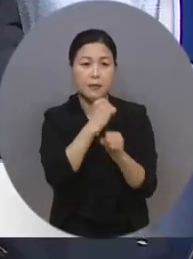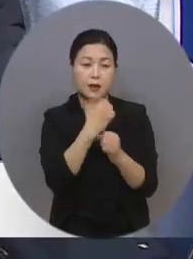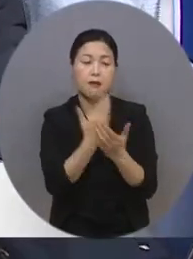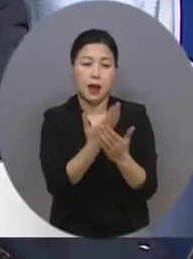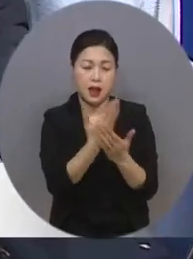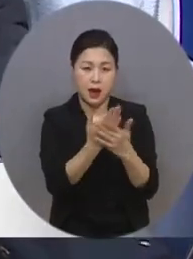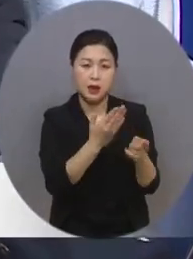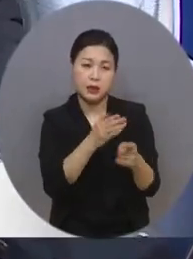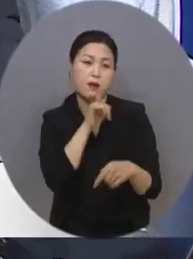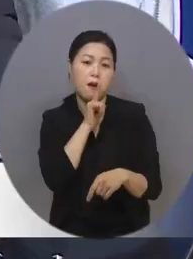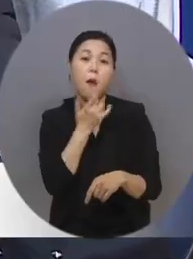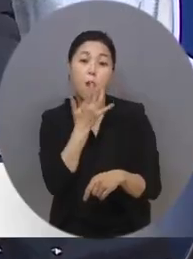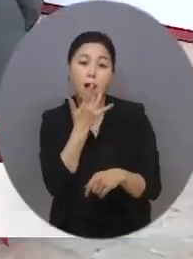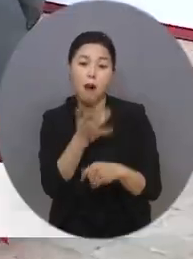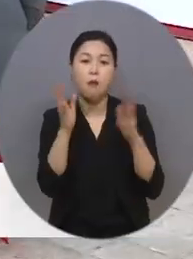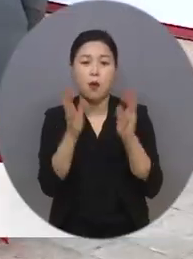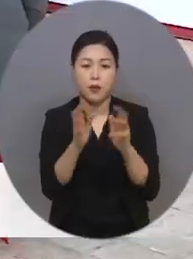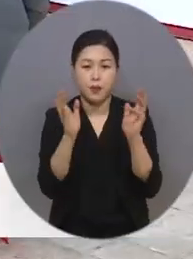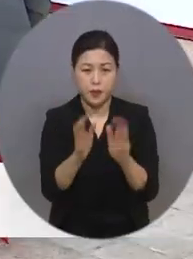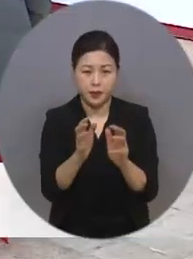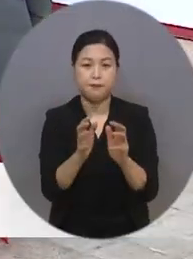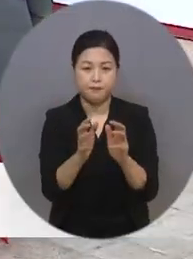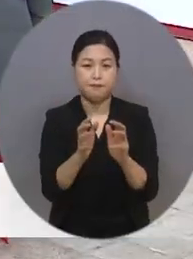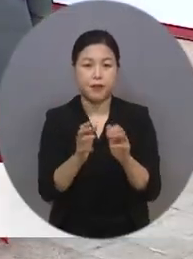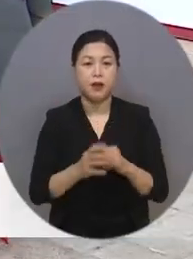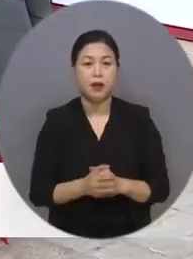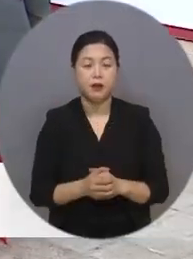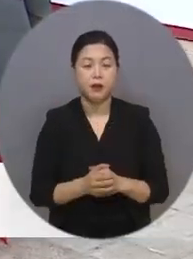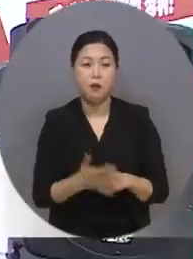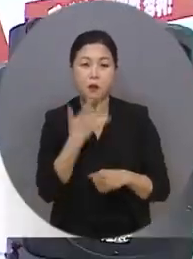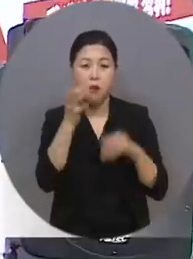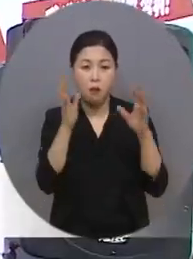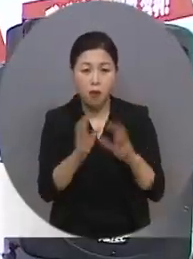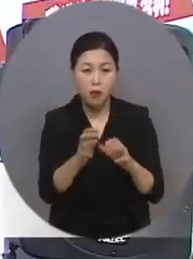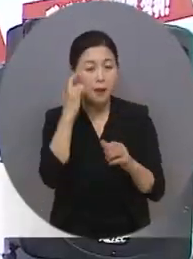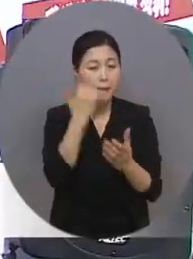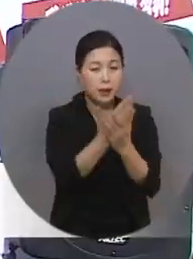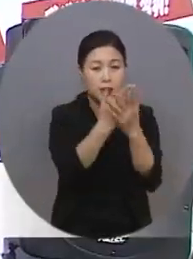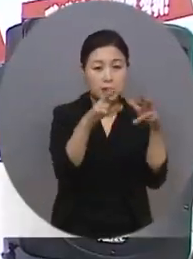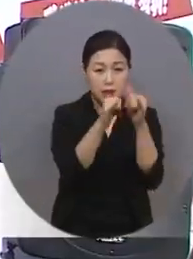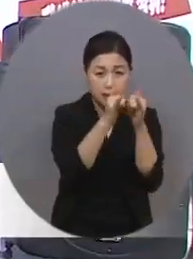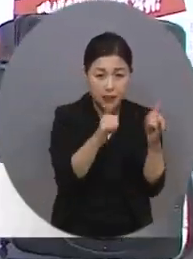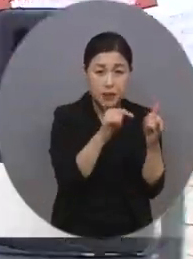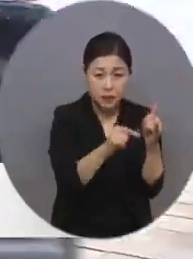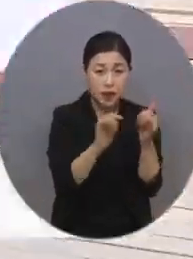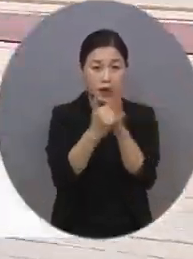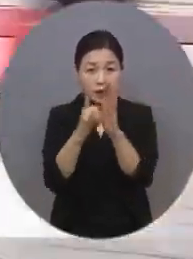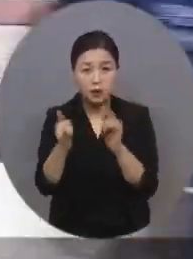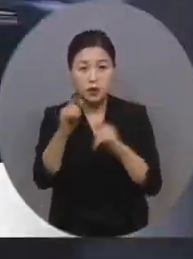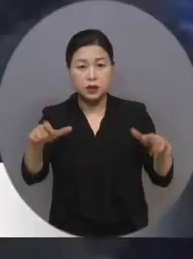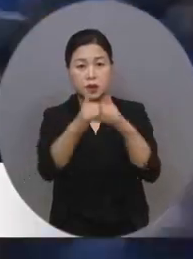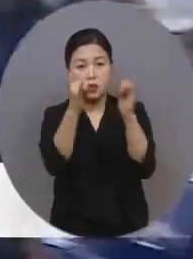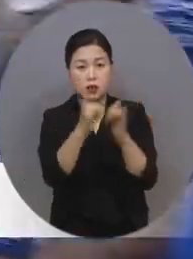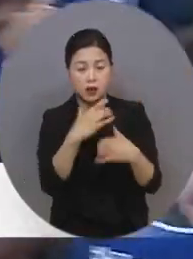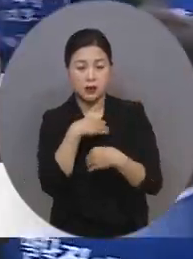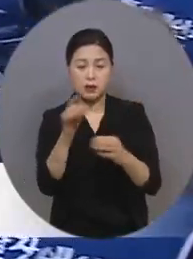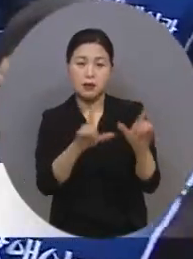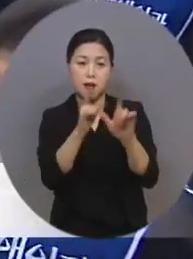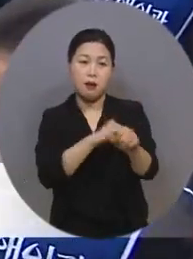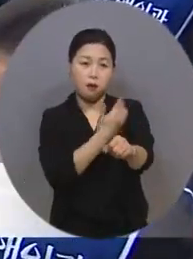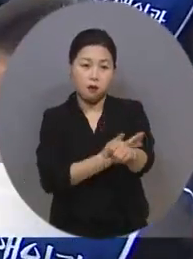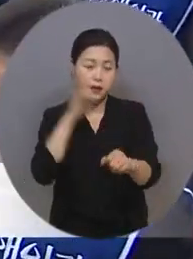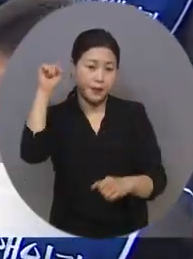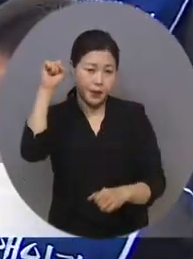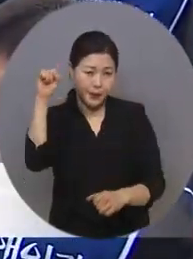집회를 열었습니다. 화요 집회는 발달장애인 당사자와 그 가족이 지역사회에서 안전하게 살아갈 권리를